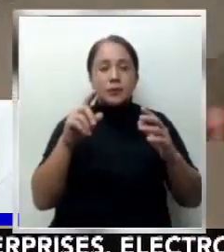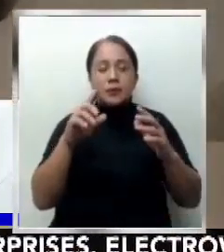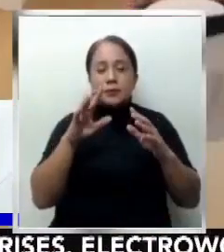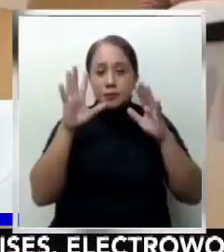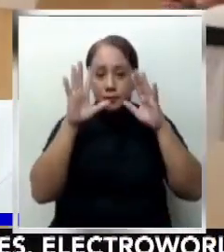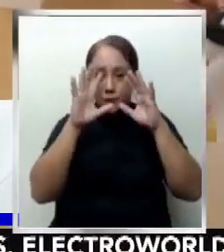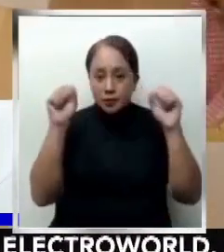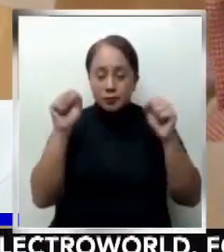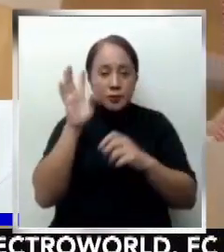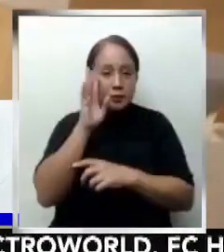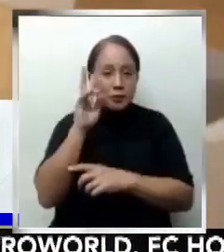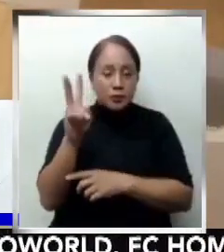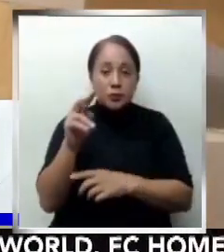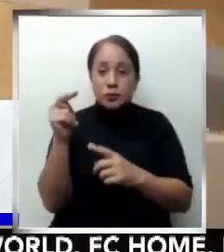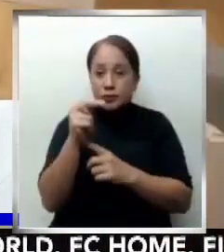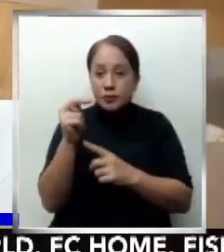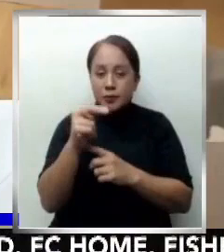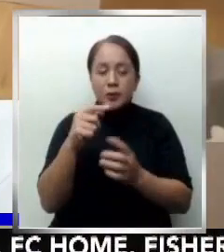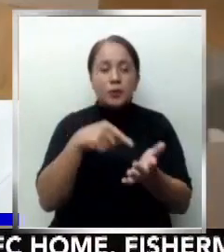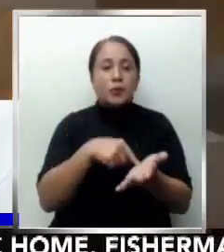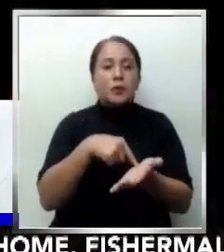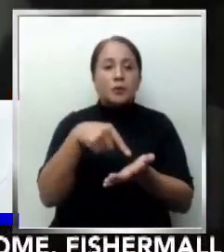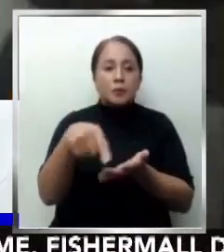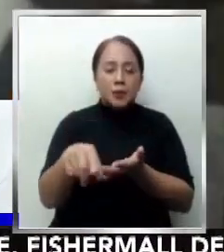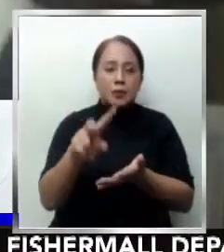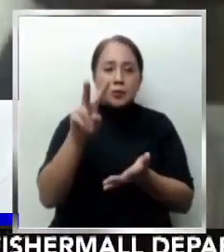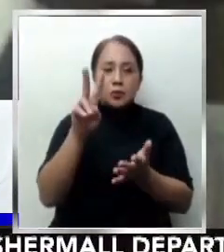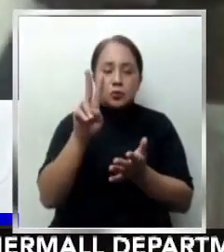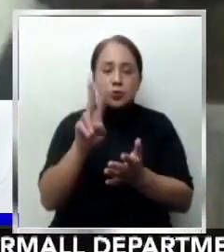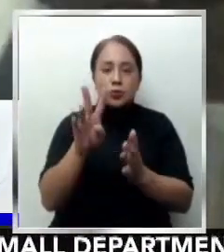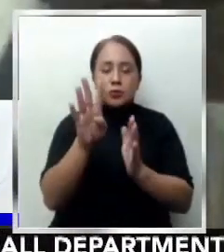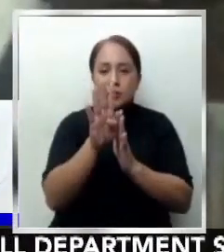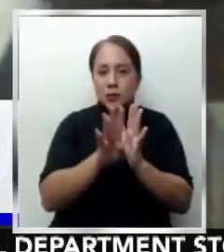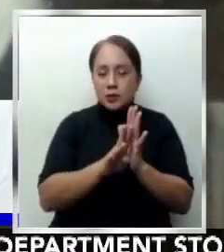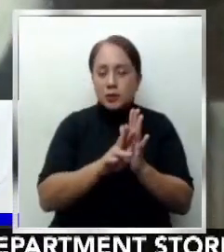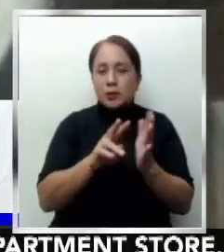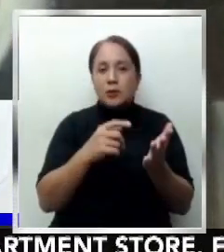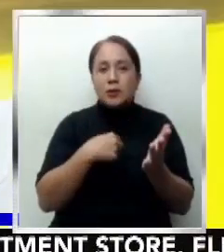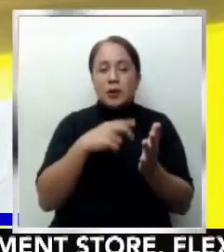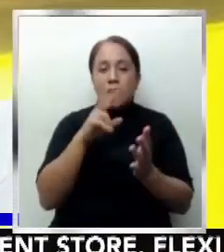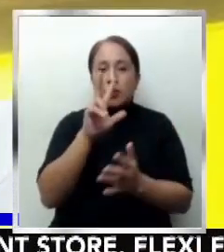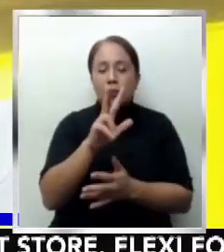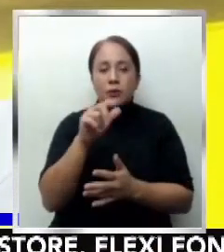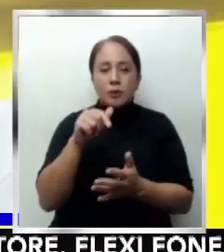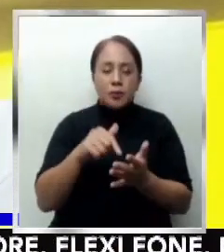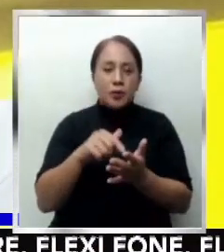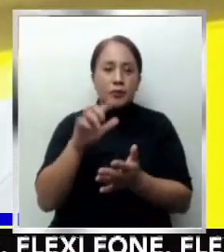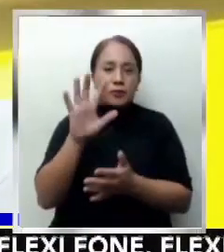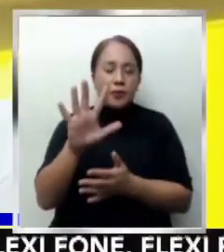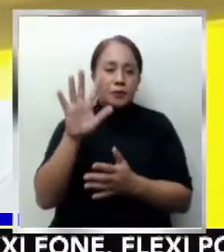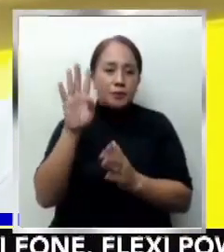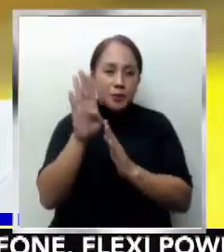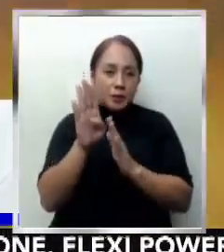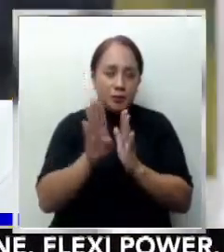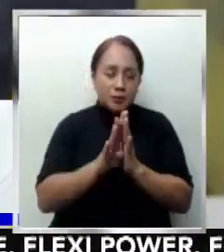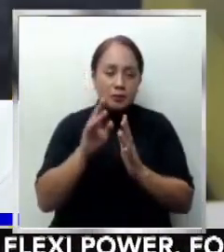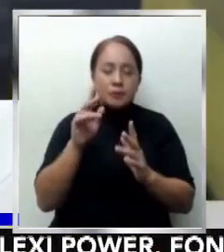na magbabayad sila ng 2 billion riyals o 30.5 billion pesos sa mga Pinoy